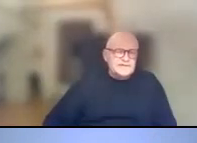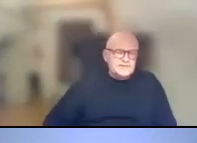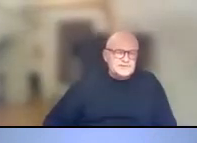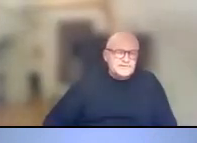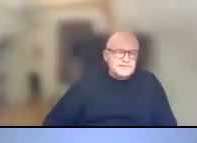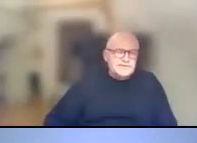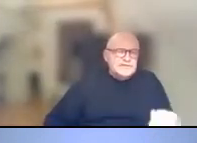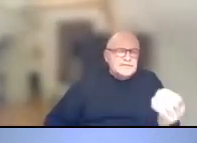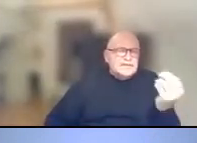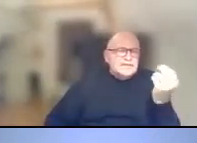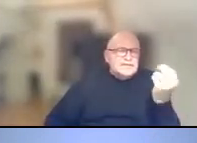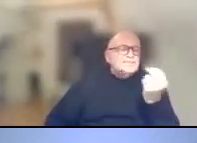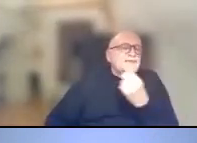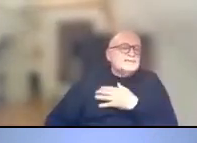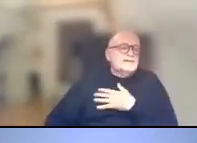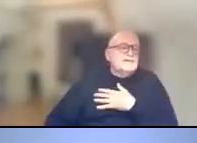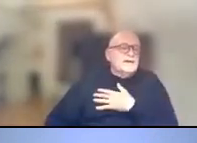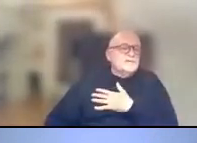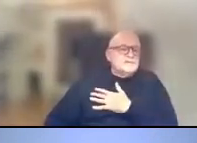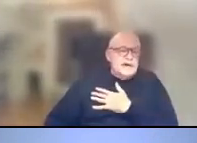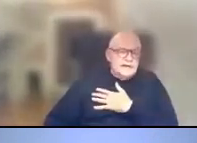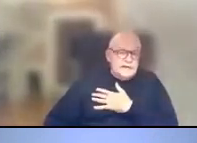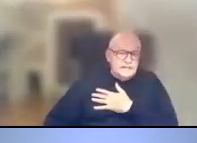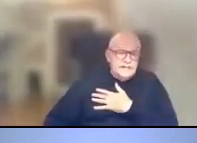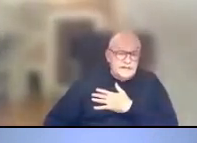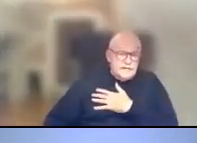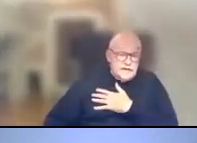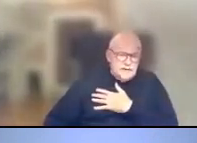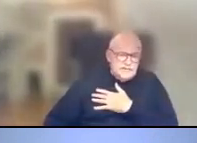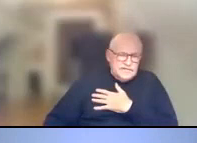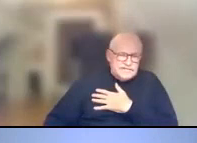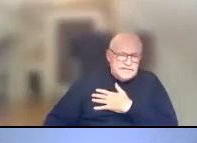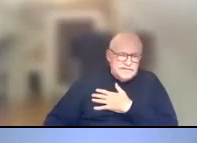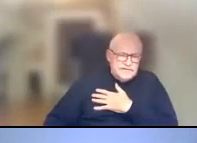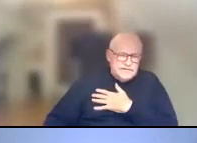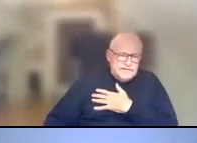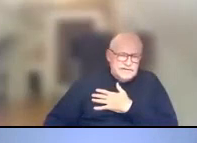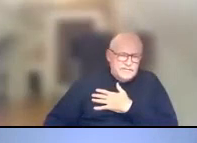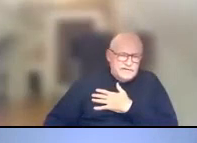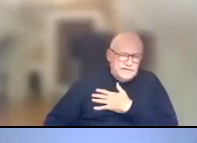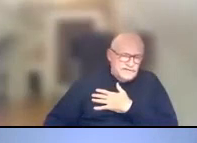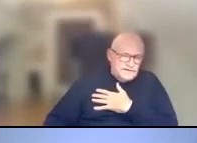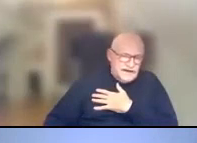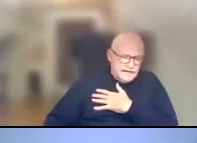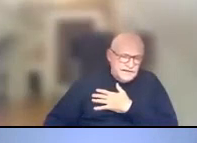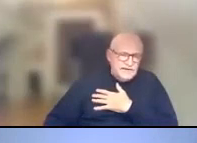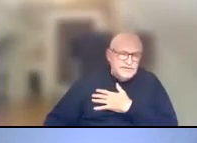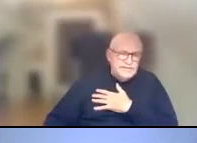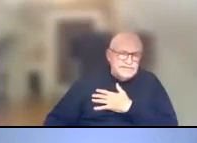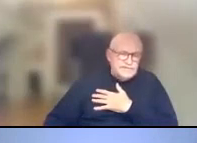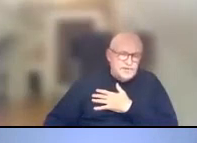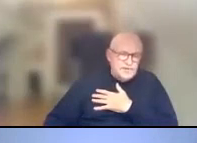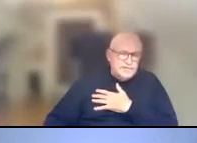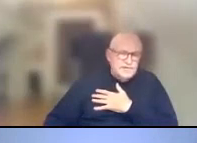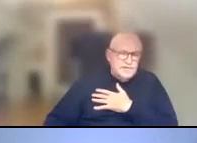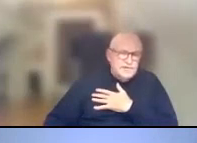direktes Kerngeschäft. Es gibt derzeit einen Streik der Krankenschwestern in Berlin und eine